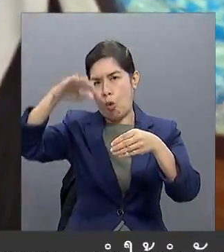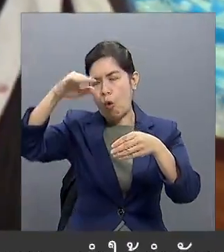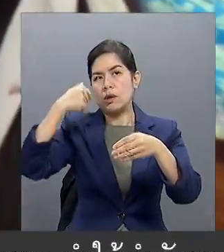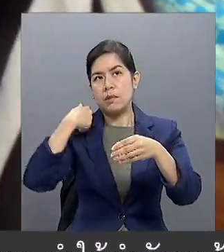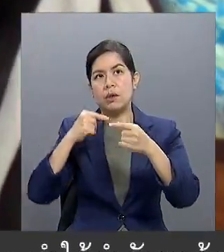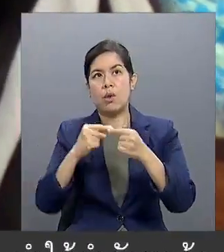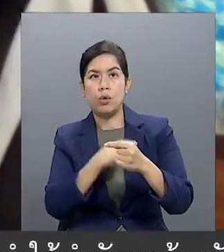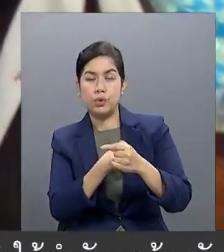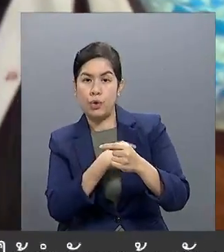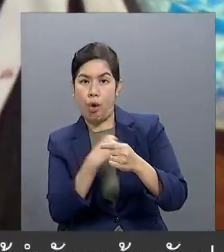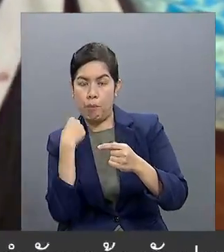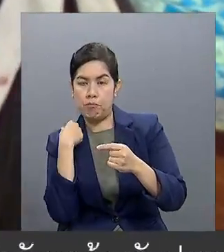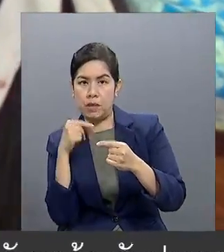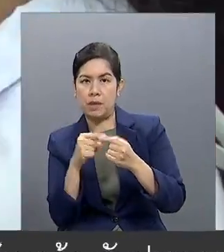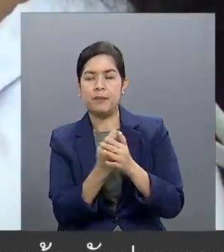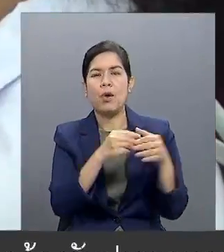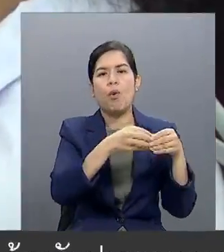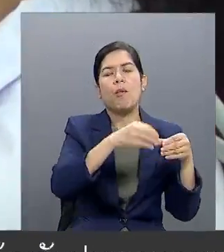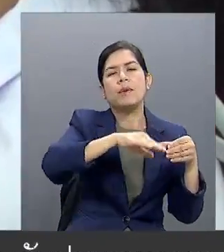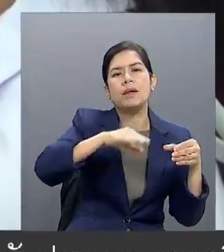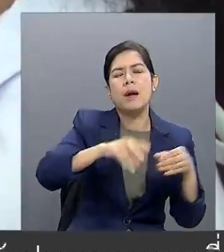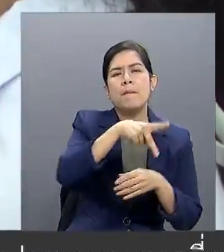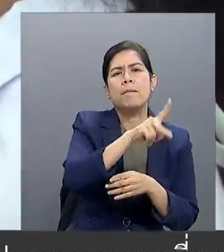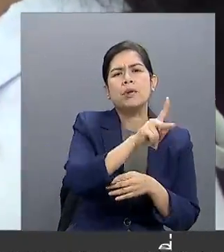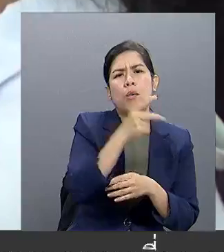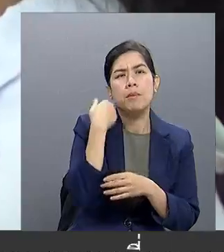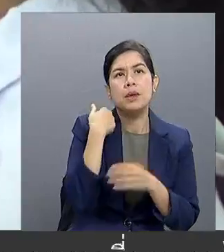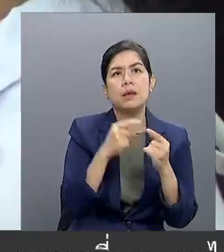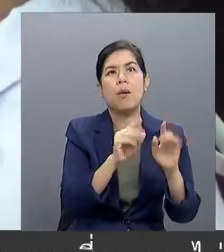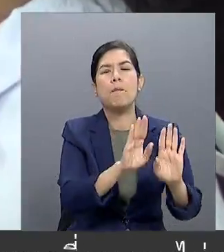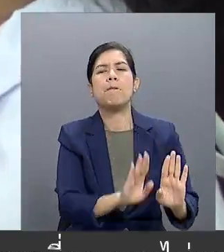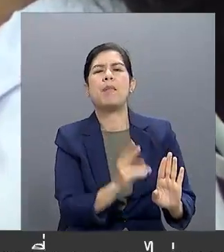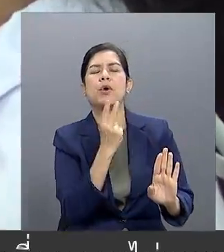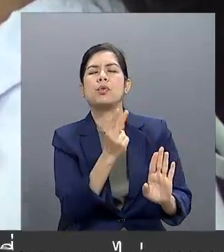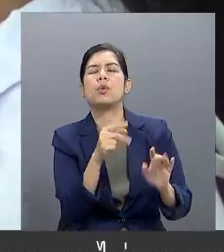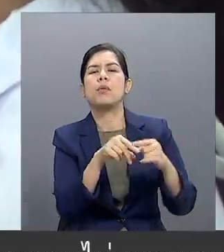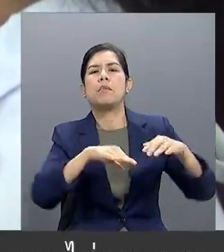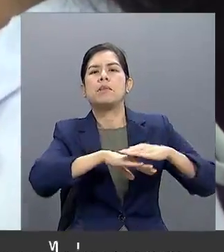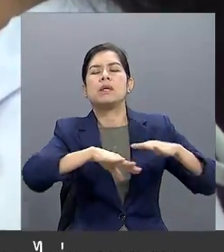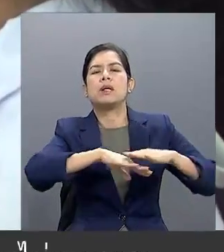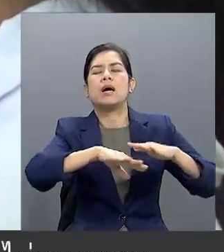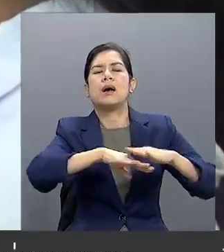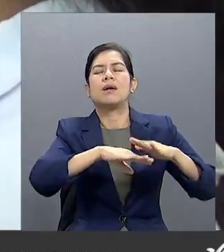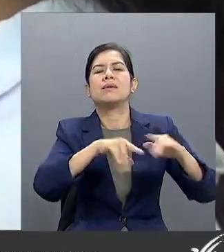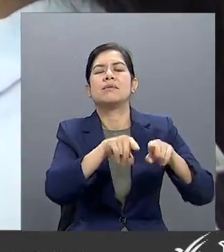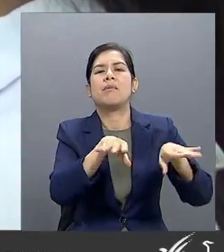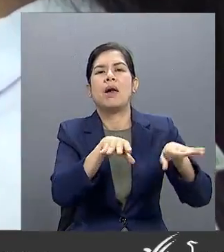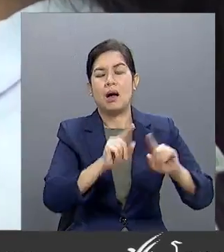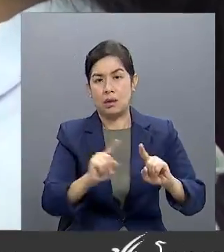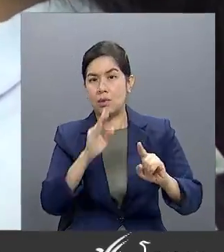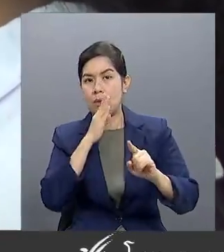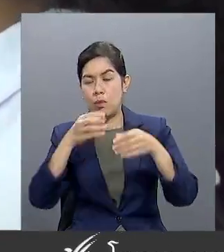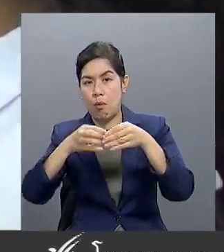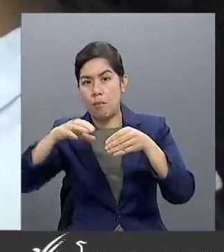น่อยเด็กประถมจะมีความเชื่อน่าเชื่อถือน้อยกว่าเด็กมัธยมแล้วก็ทำผลงานออกมาอาจจะต้องใช้เวลาในการเรียนรู้